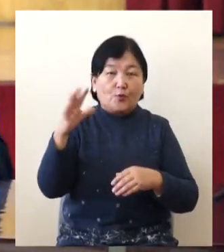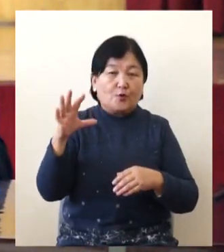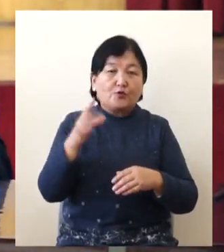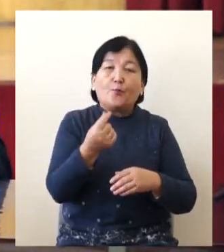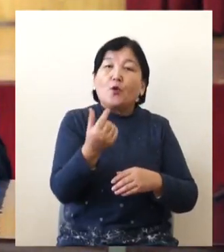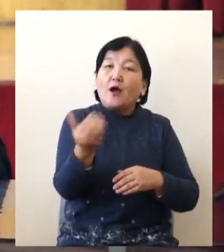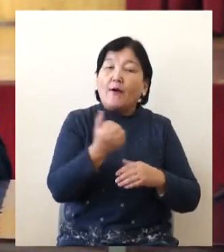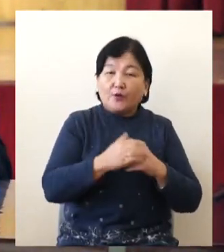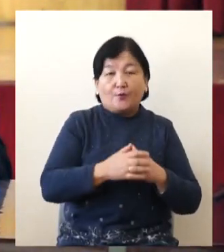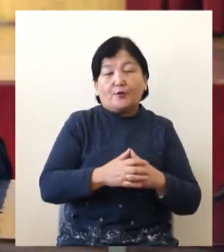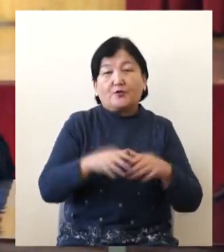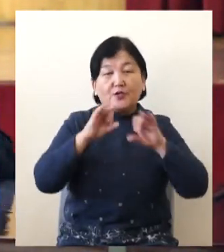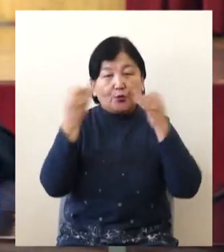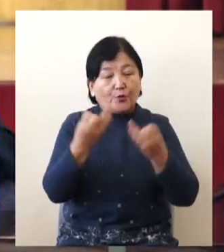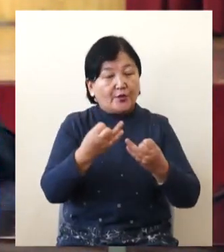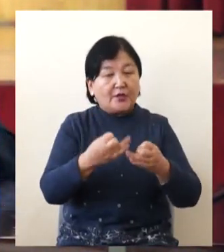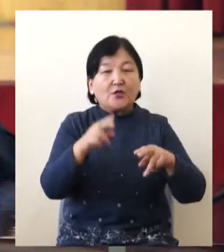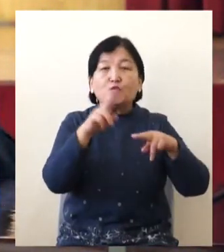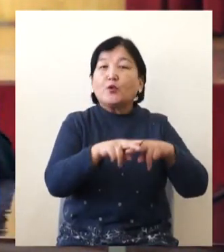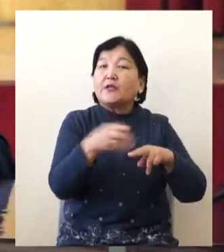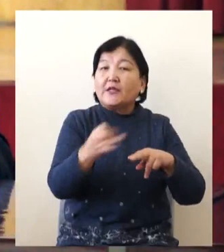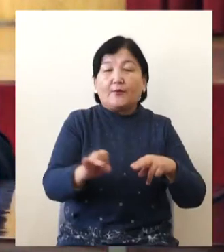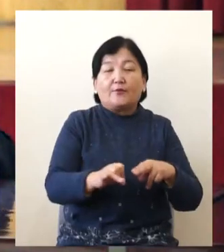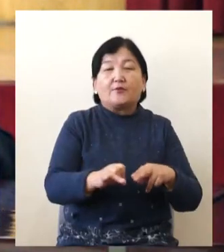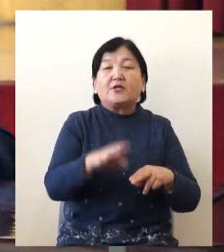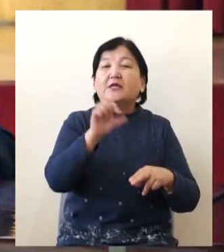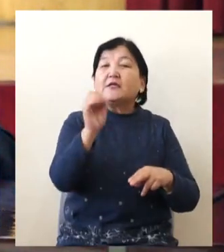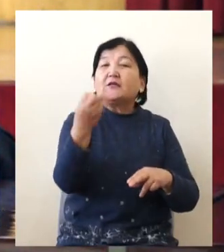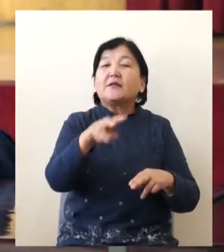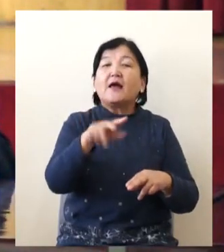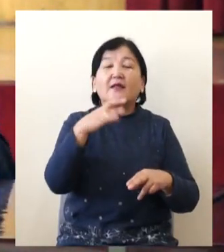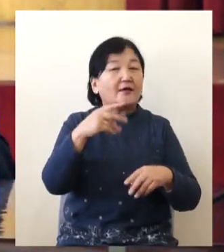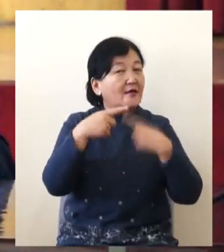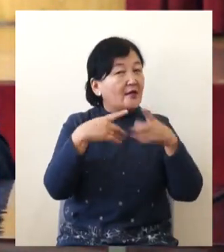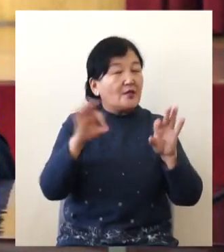судалтай. Ямар ч тайлан тавьдгүй ганц субъект.